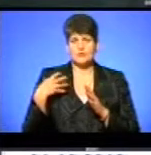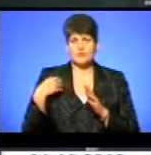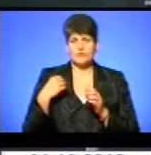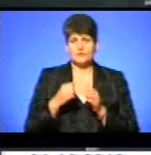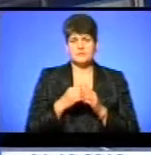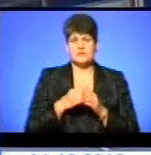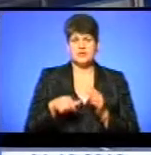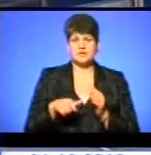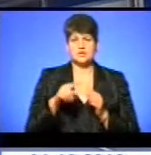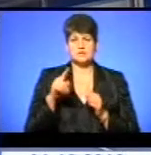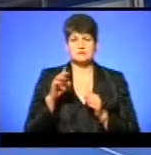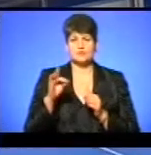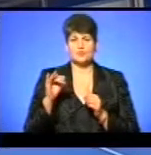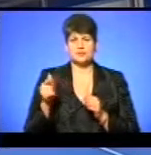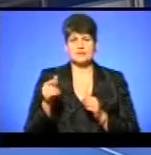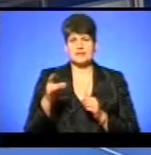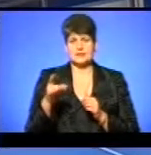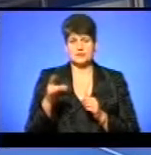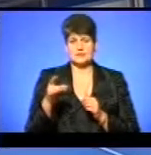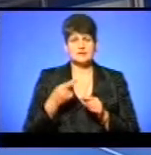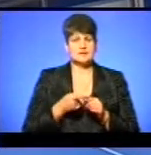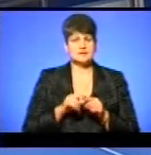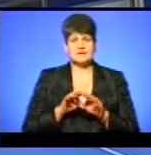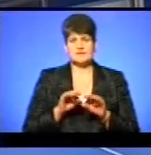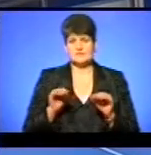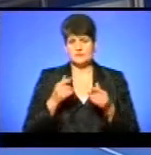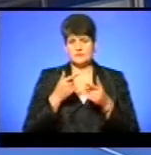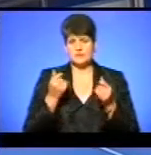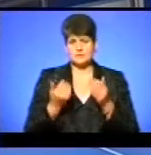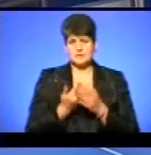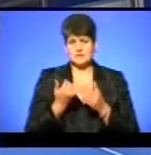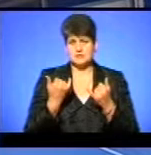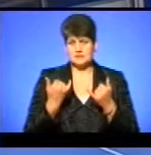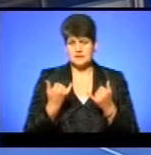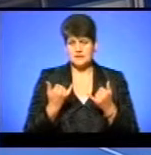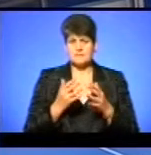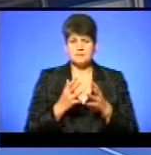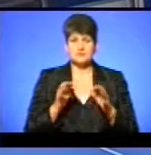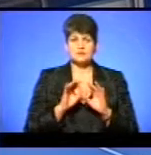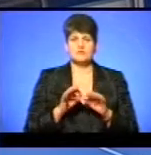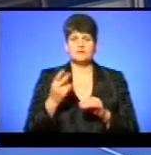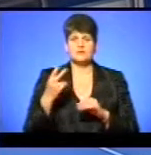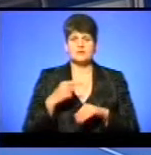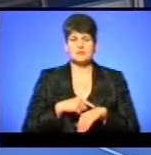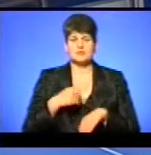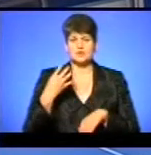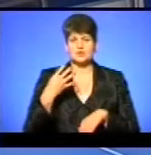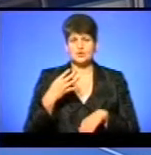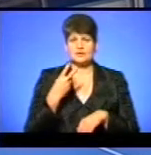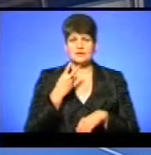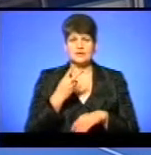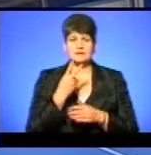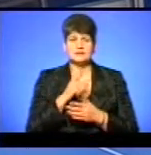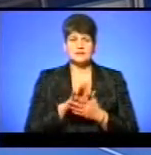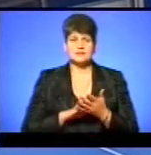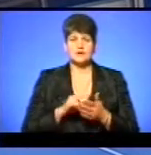Гусятинського району. Це вся інформація на цю годину. Більше я розповім вам о 20:40. Далі в ефірі моя